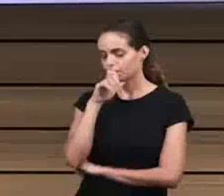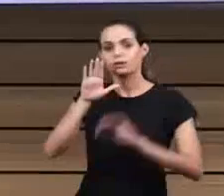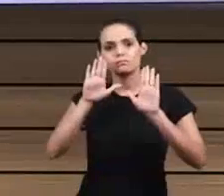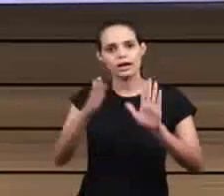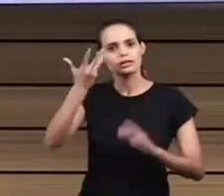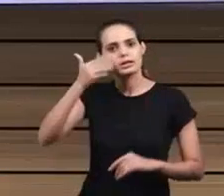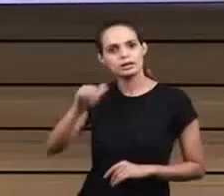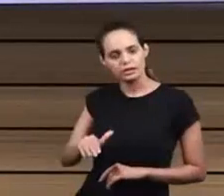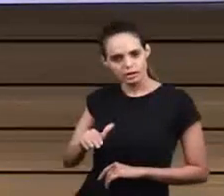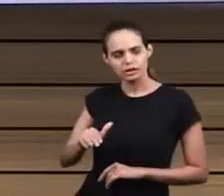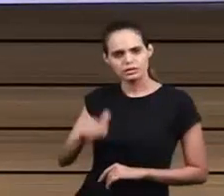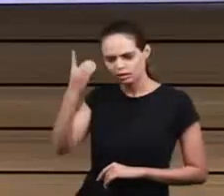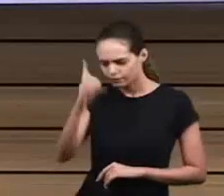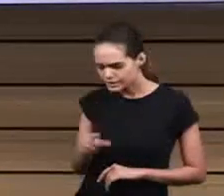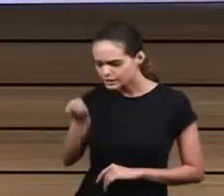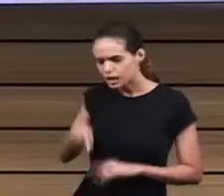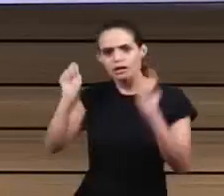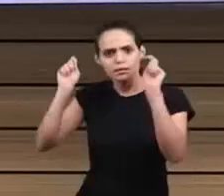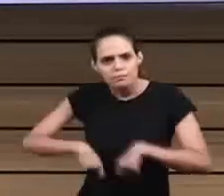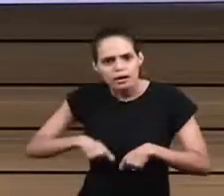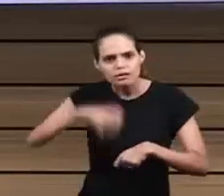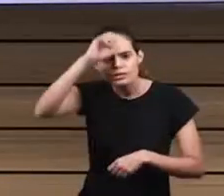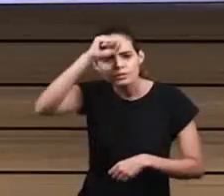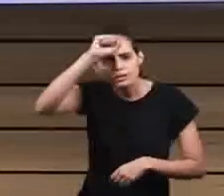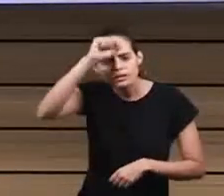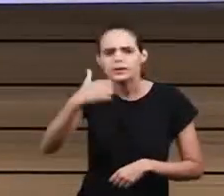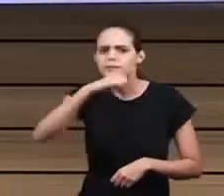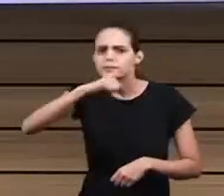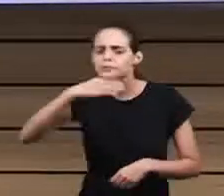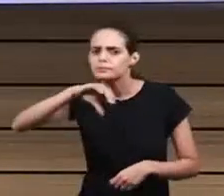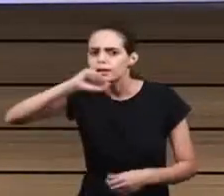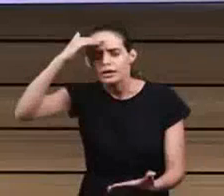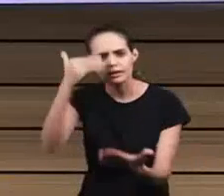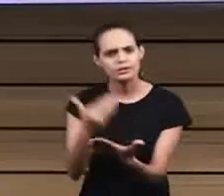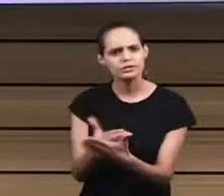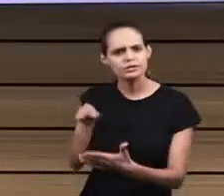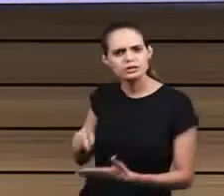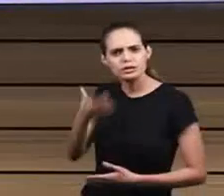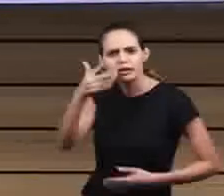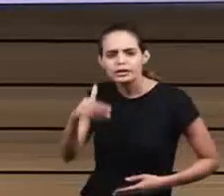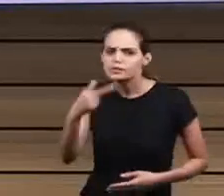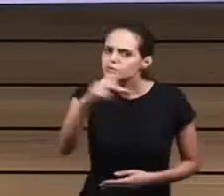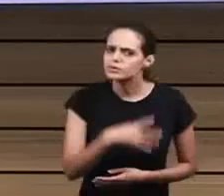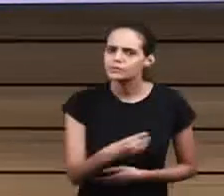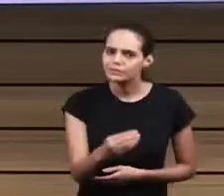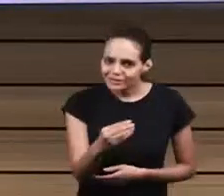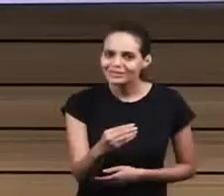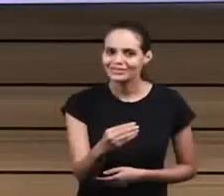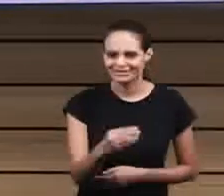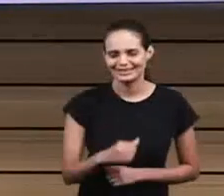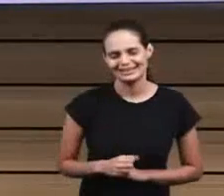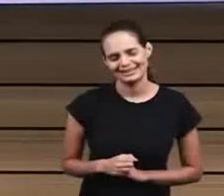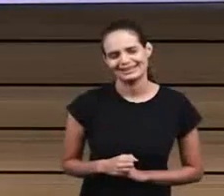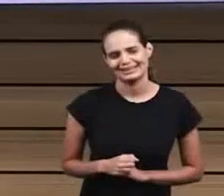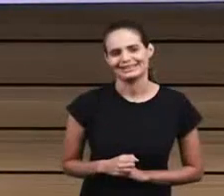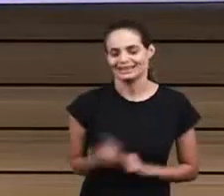weg, dass es ein Kind ist, das lernt. Aber ein Kind mit einer Behinderung, das ist dazu in der Lage zu